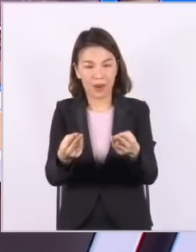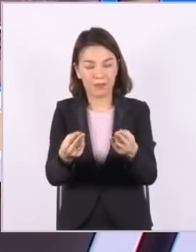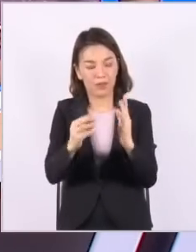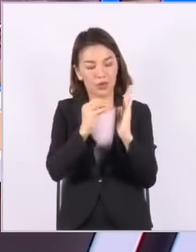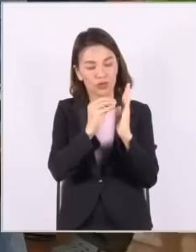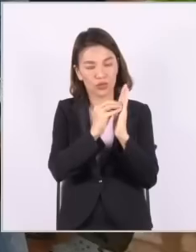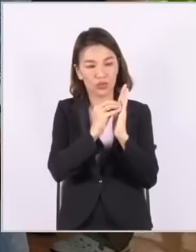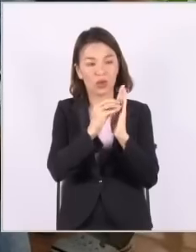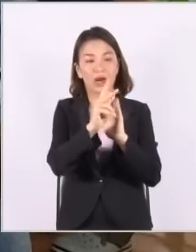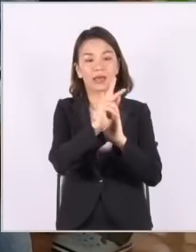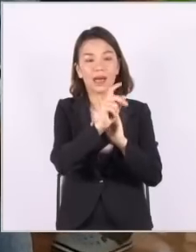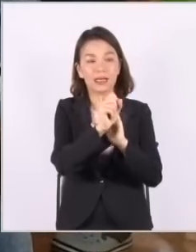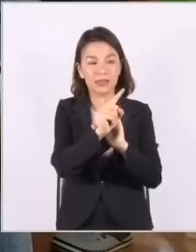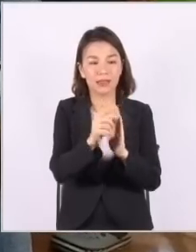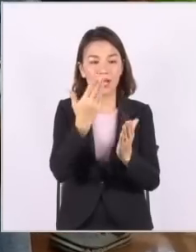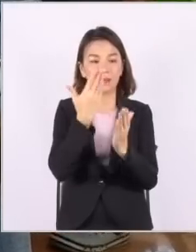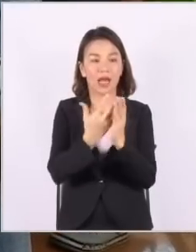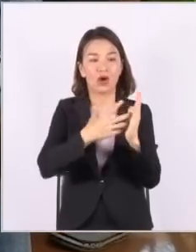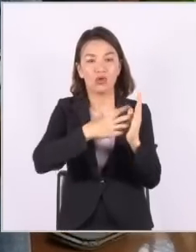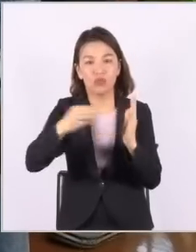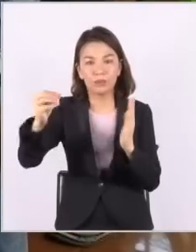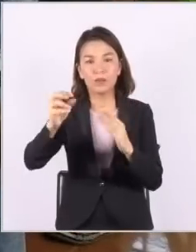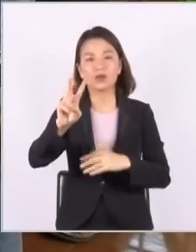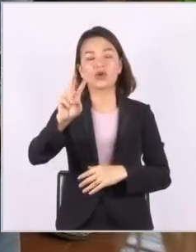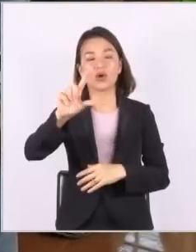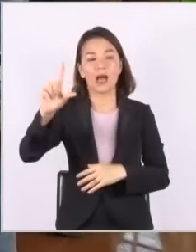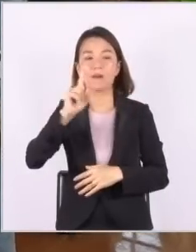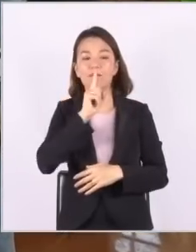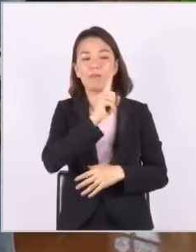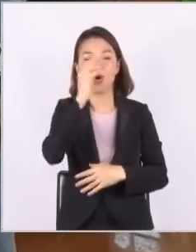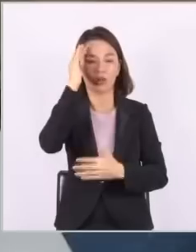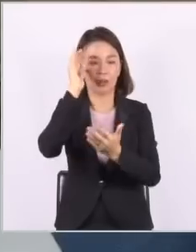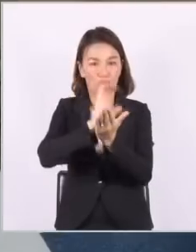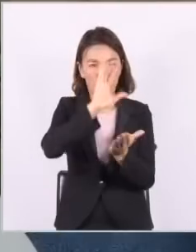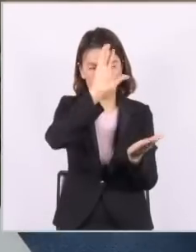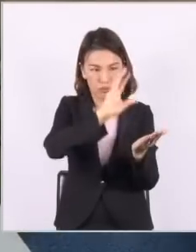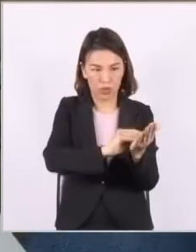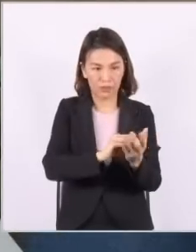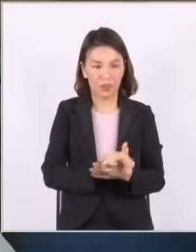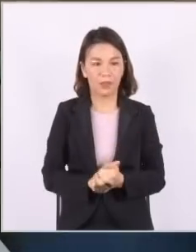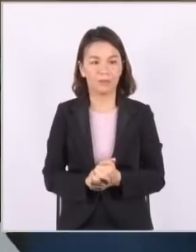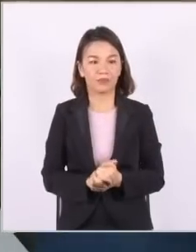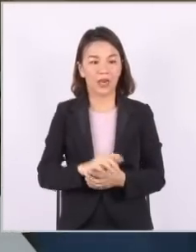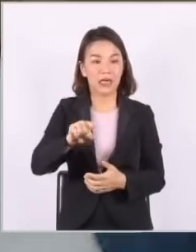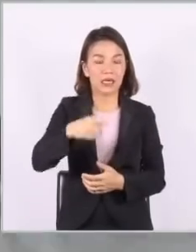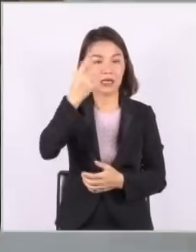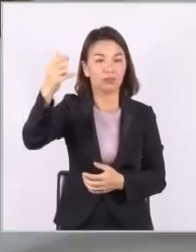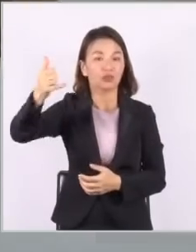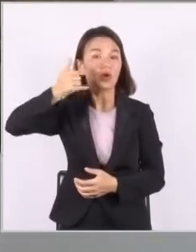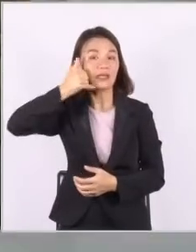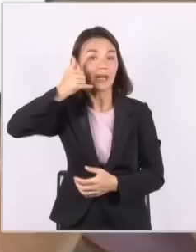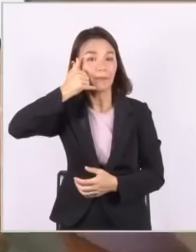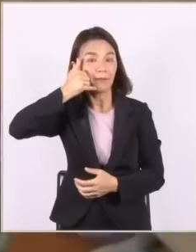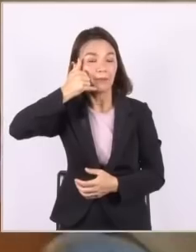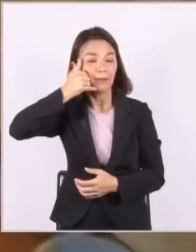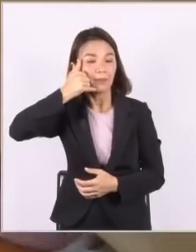ก็โดนดูดเงินไปร่วม2ล้านทีเดียวค่ะแล้วเธอก็เลยขึ้นโรงพักมาแจ้งความเริ่มต้นตอนแรกเธอได้รับโทรศัพท์แล้วก็ปล